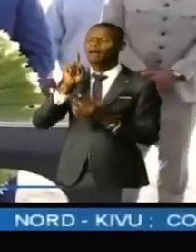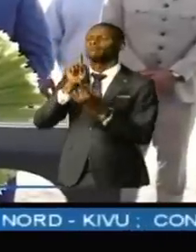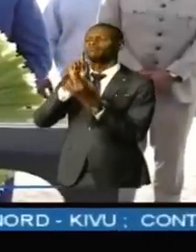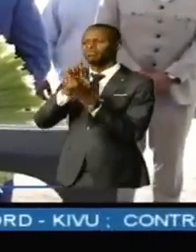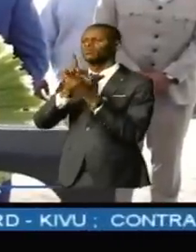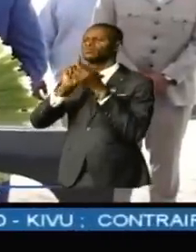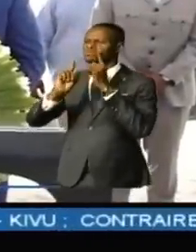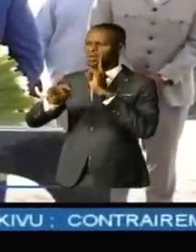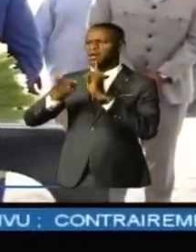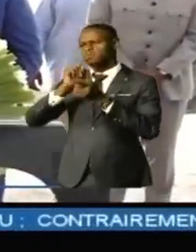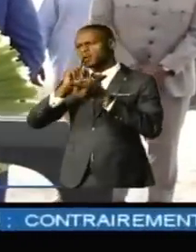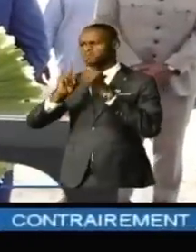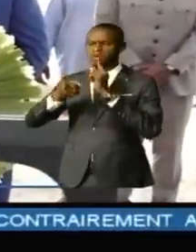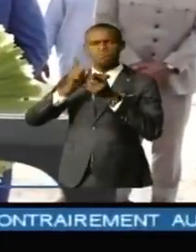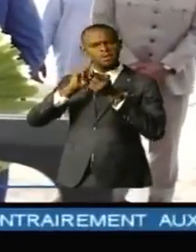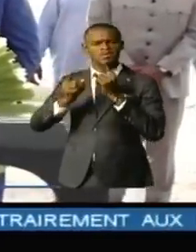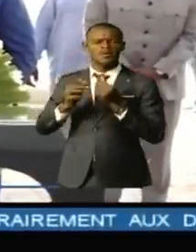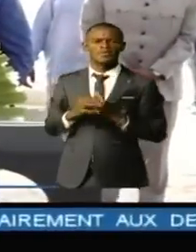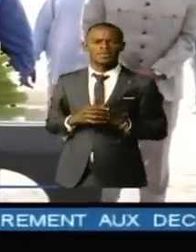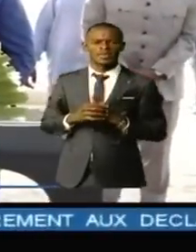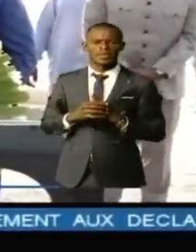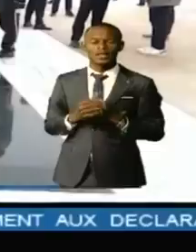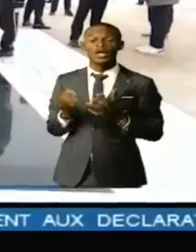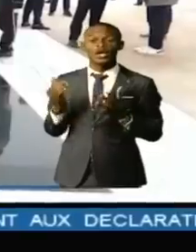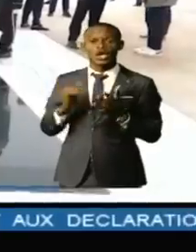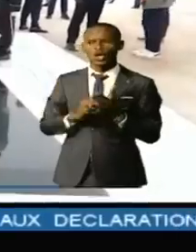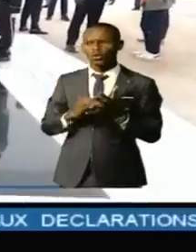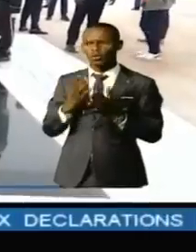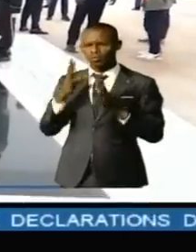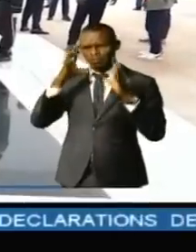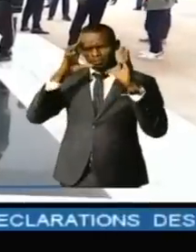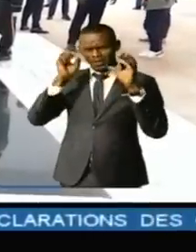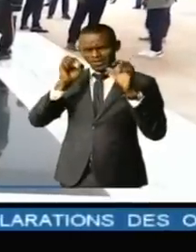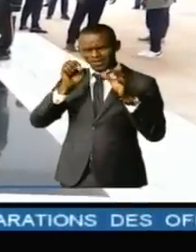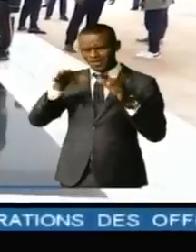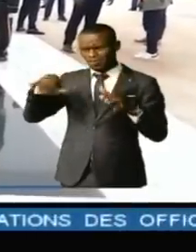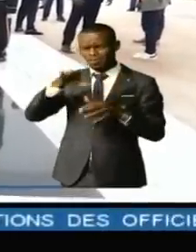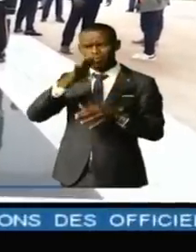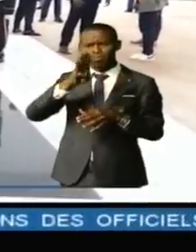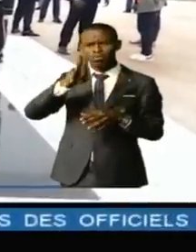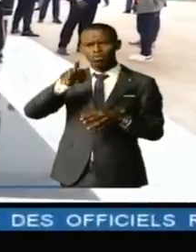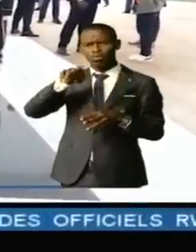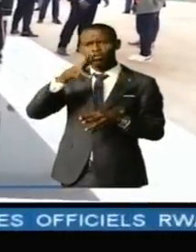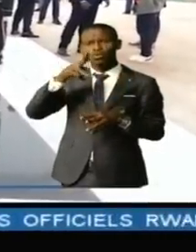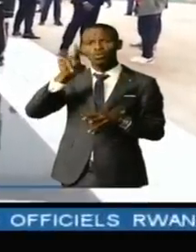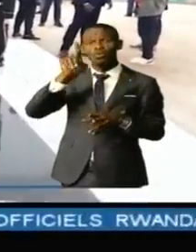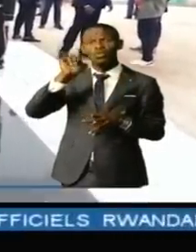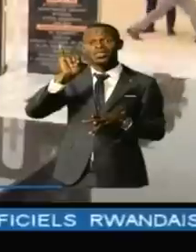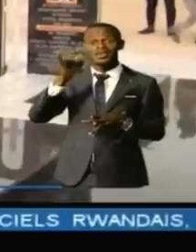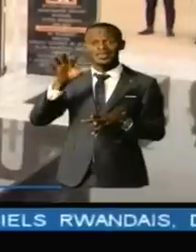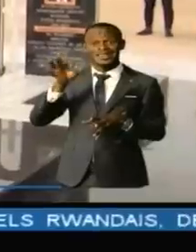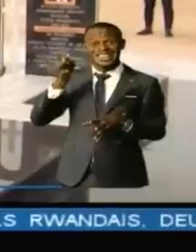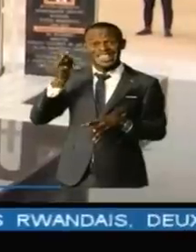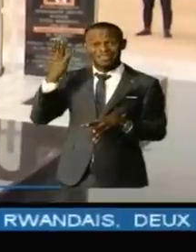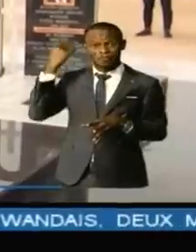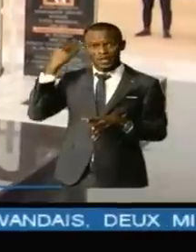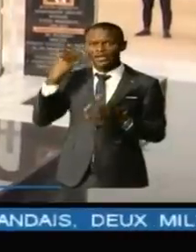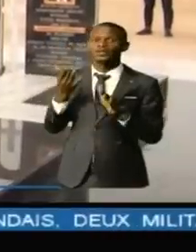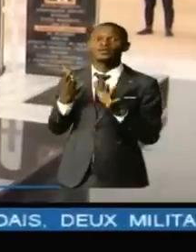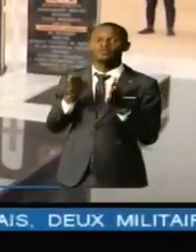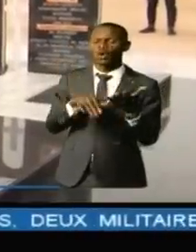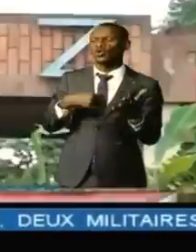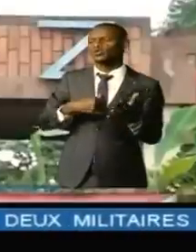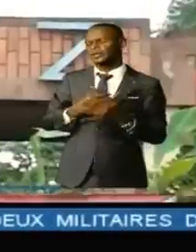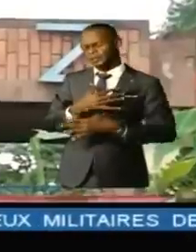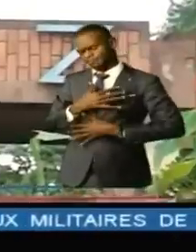9e chef d'État burundais décédé le 8 juin 2020. Le président de la République a été par ailleurs convié à